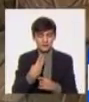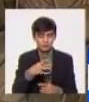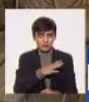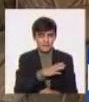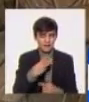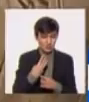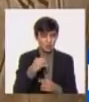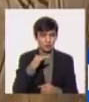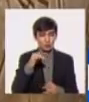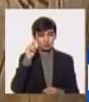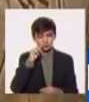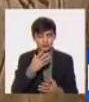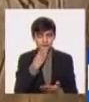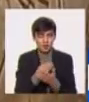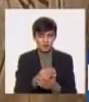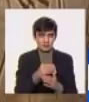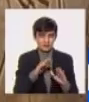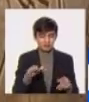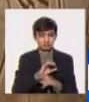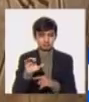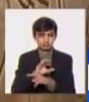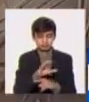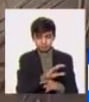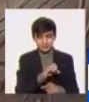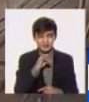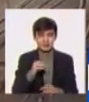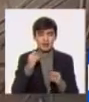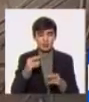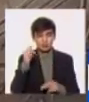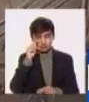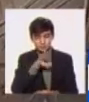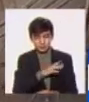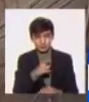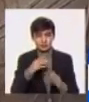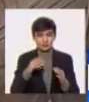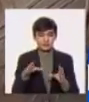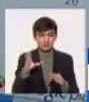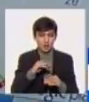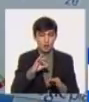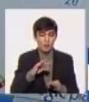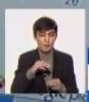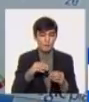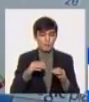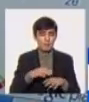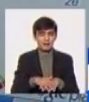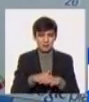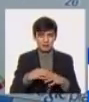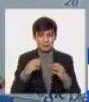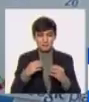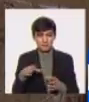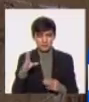отправлять по плану своим ученикам. Именно отсюда, из дома, Оксана Абакумова станет обучать детей азам математики до начала летних